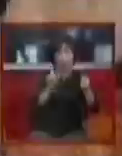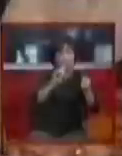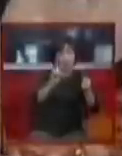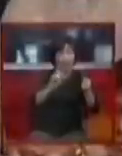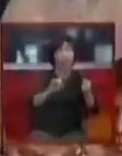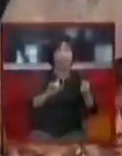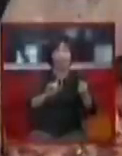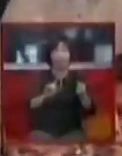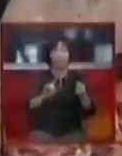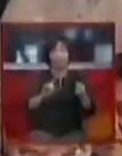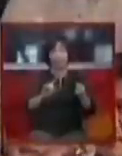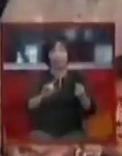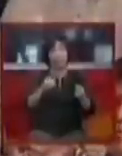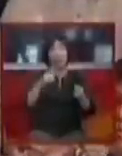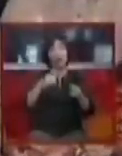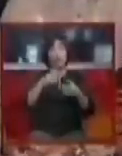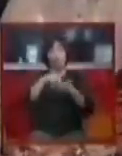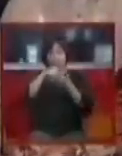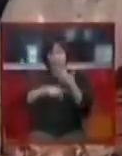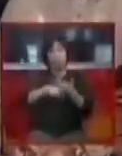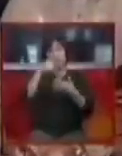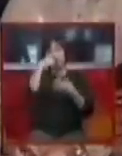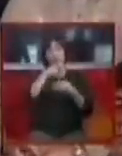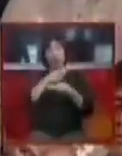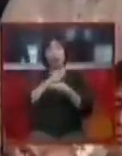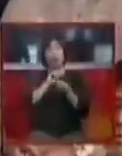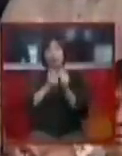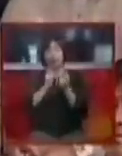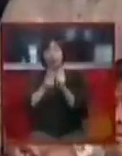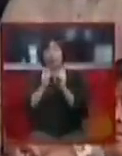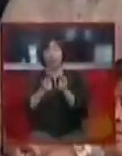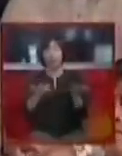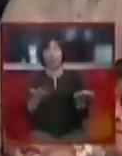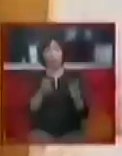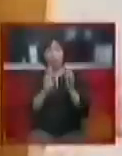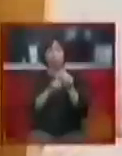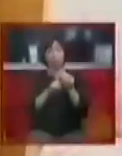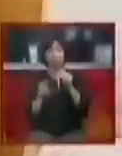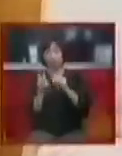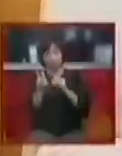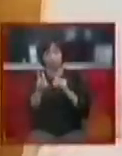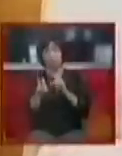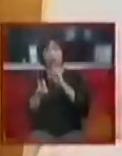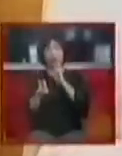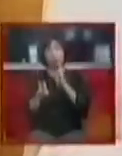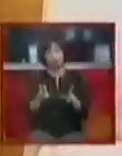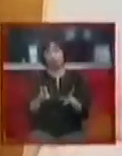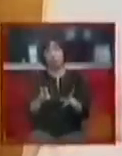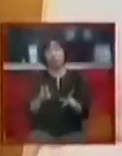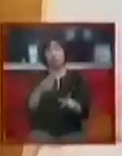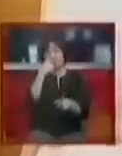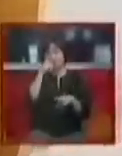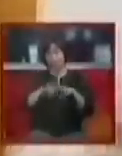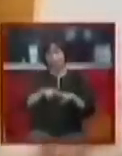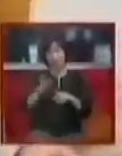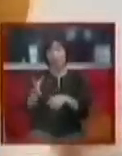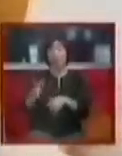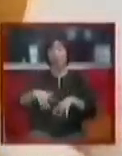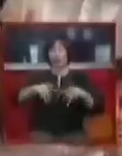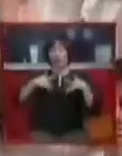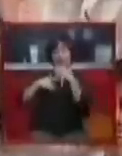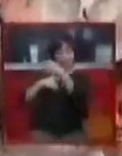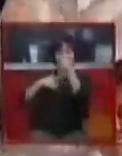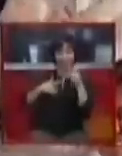mga naipunlang reforma. Masasabi nga po natin pagdating sa turismo, it's really fun to have Secretary Mon Jimenez as